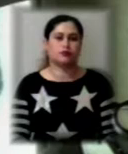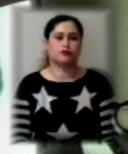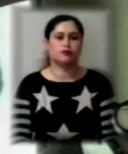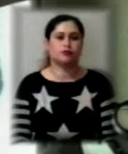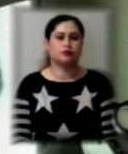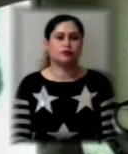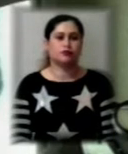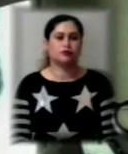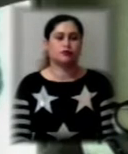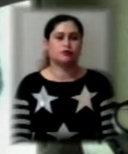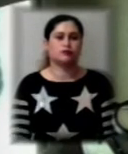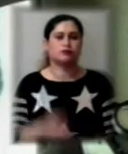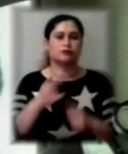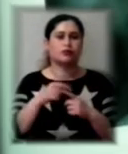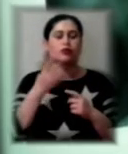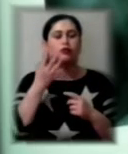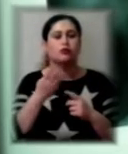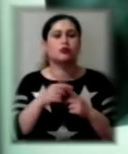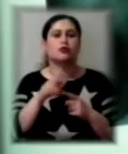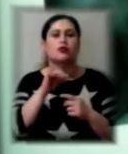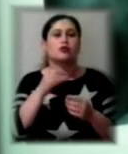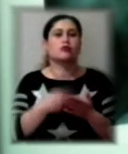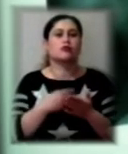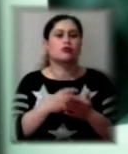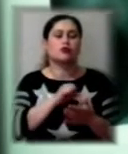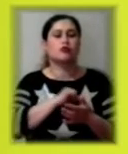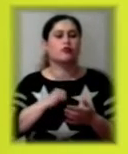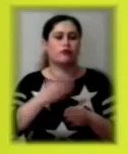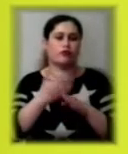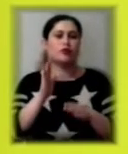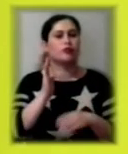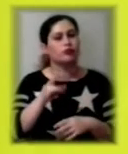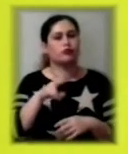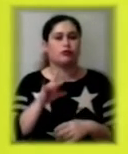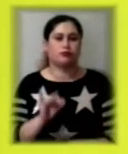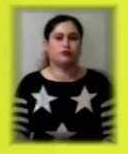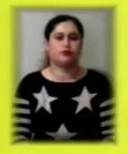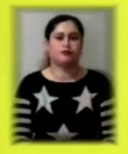Що отримає державне фінансування Херсонський туберкульозний диспансер?